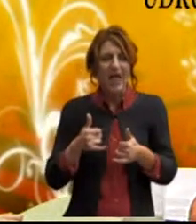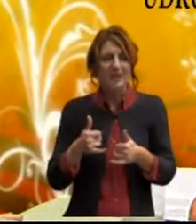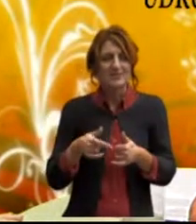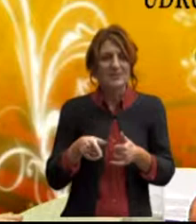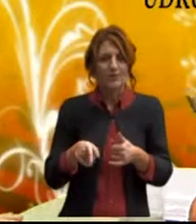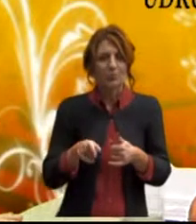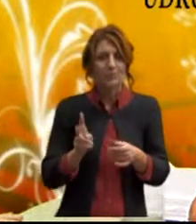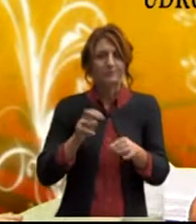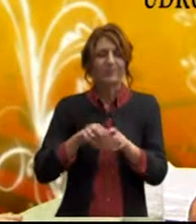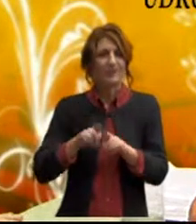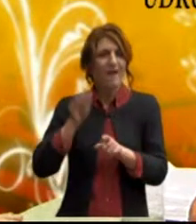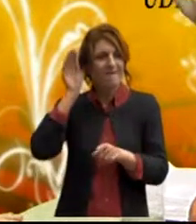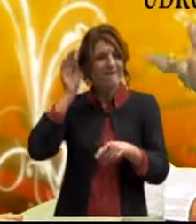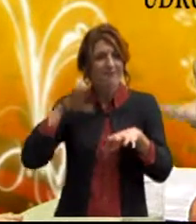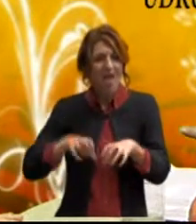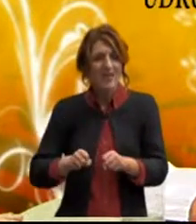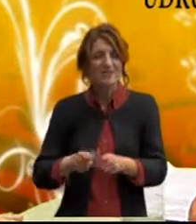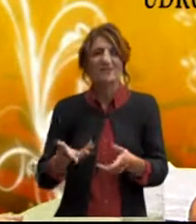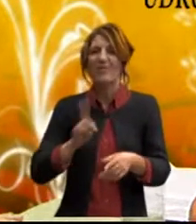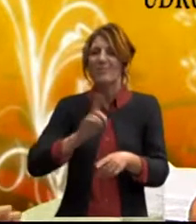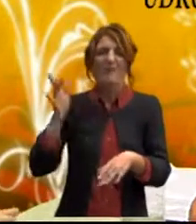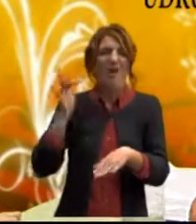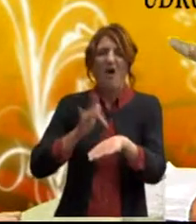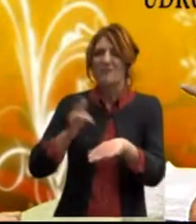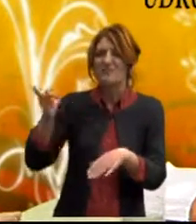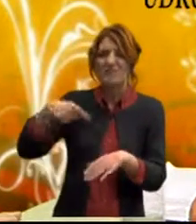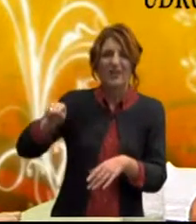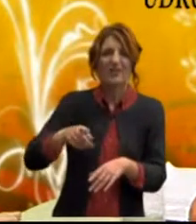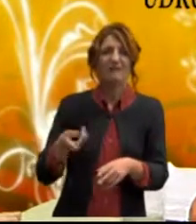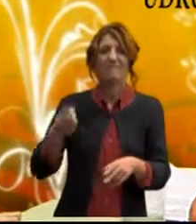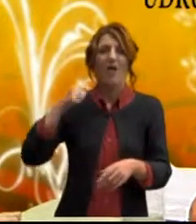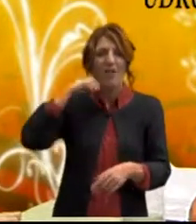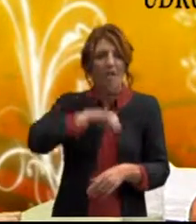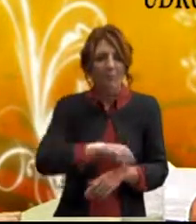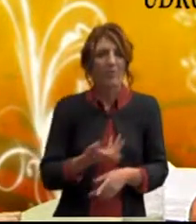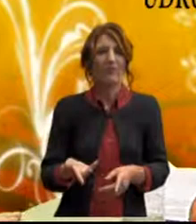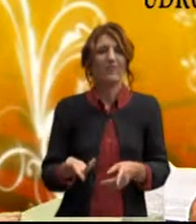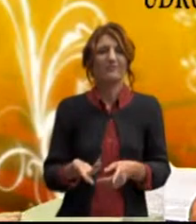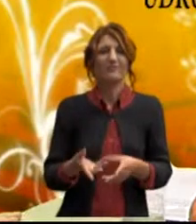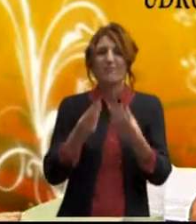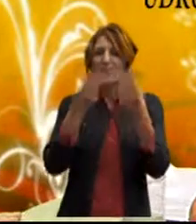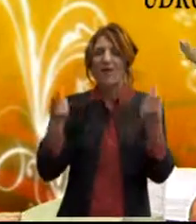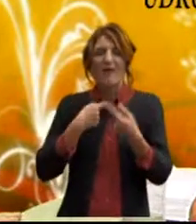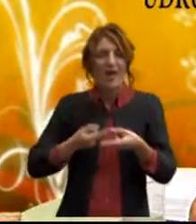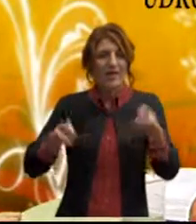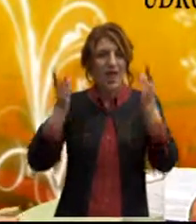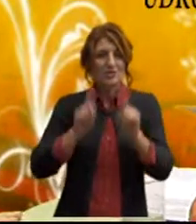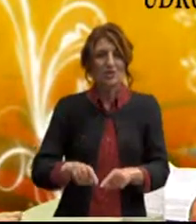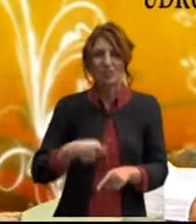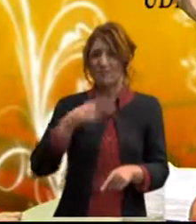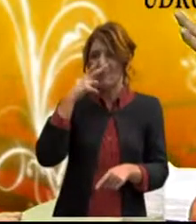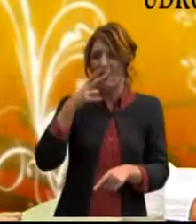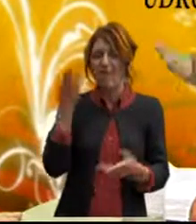uključilo vlast, neosjetljivost vladajućih, lopovluk, generalna razočaranja u državu,